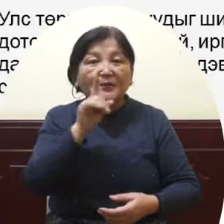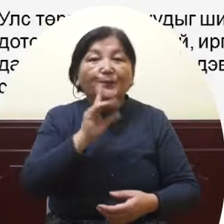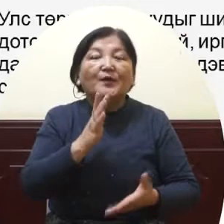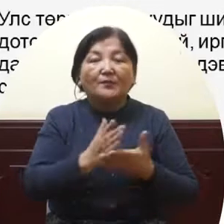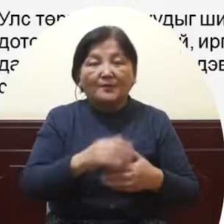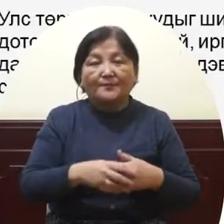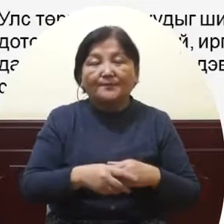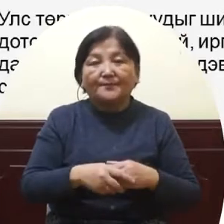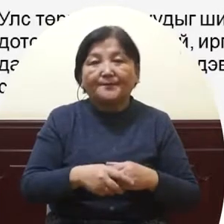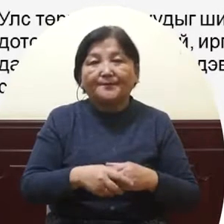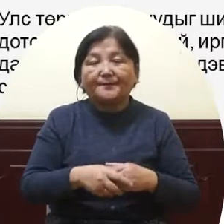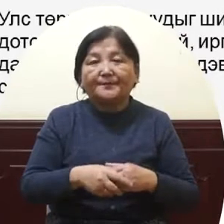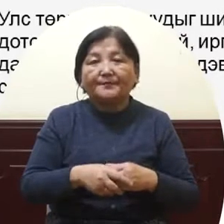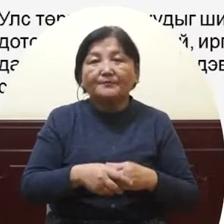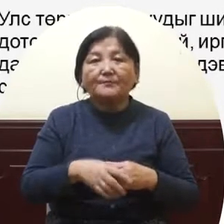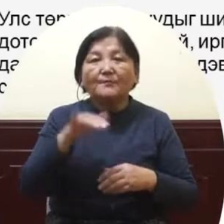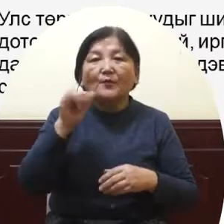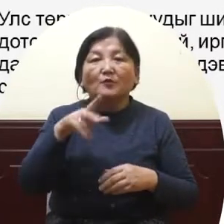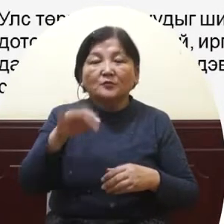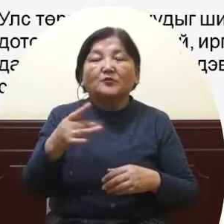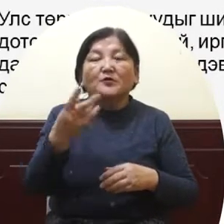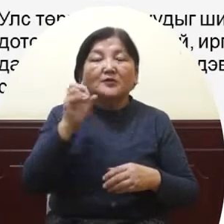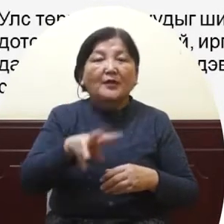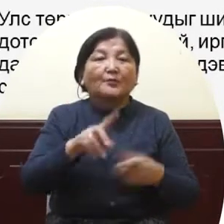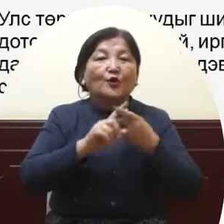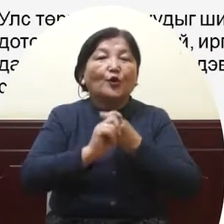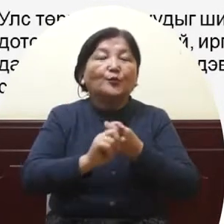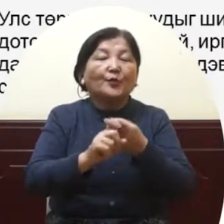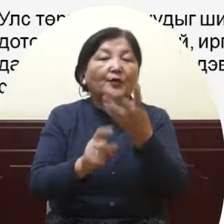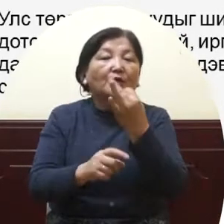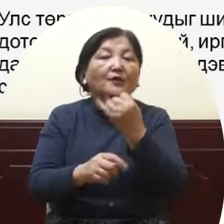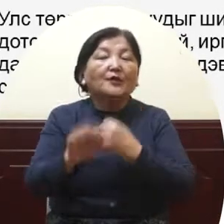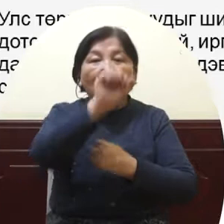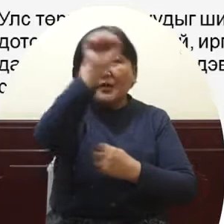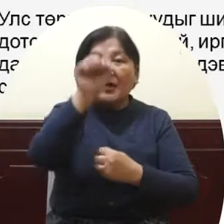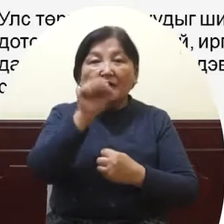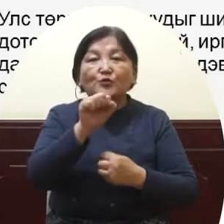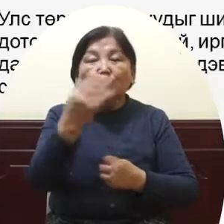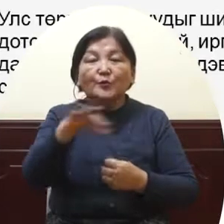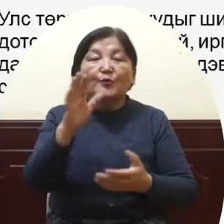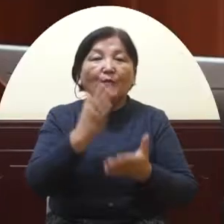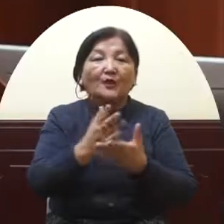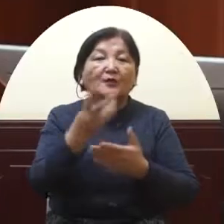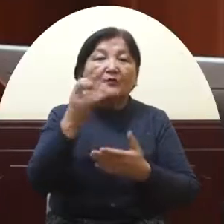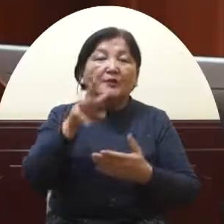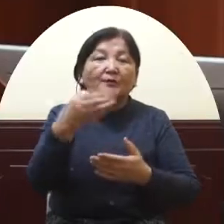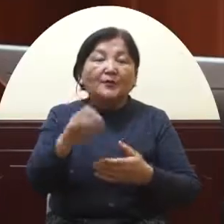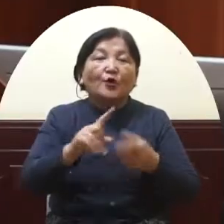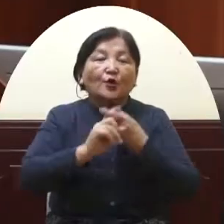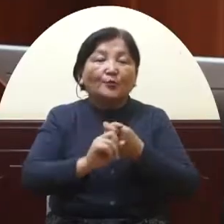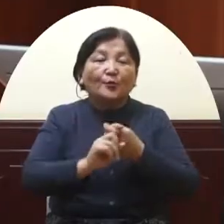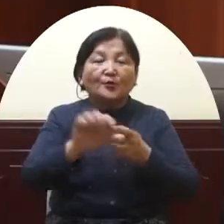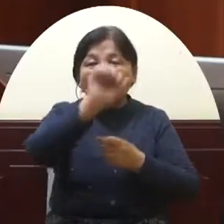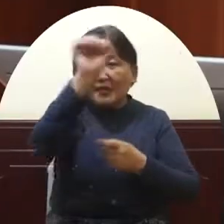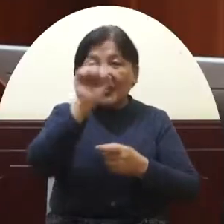гэдэг. Тэгэхээр энэ улс төрийн намуудтай холбоотой үндсэн хэдхэн асуудлууд. За намтай холбоотой асуудлыг бол би баг